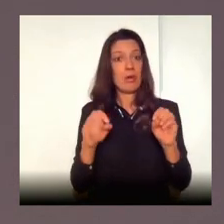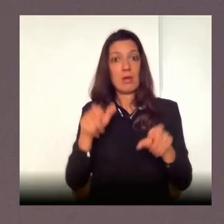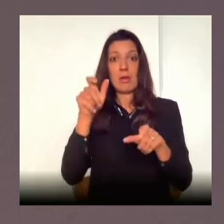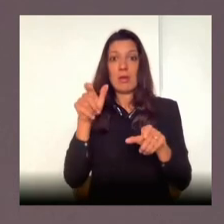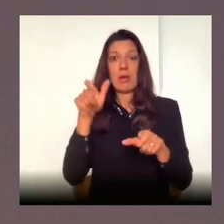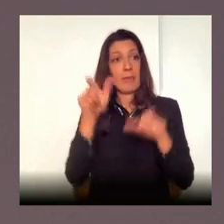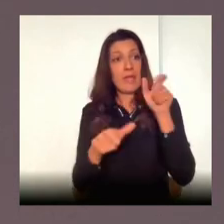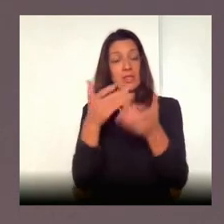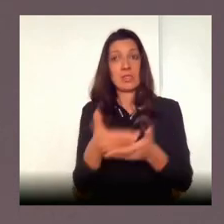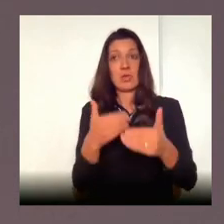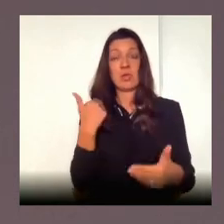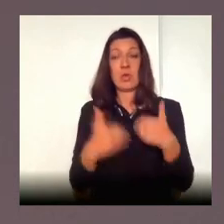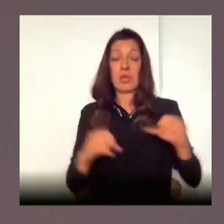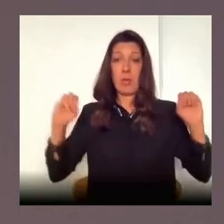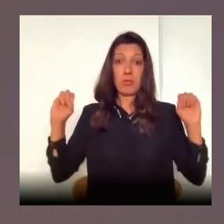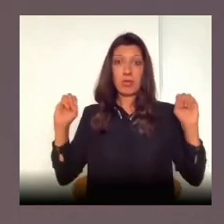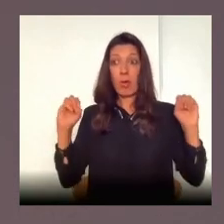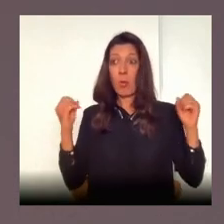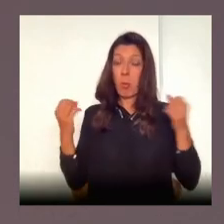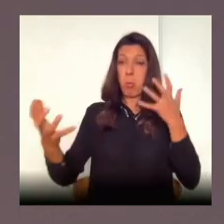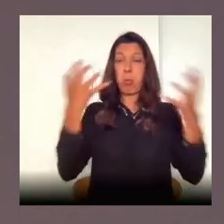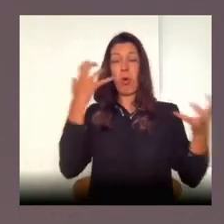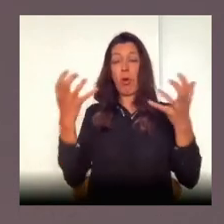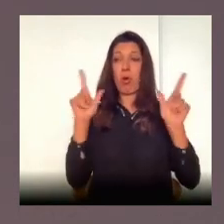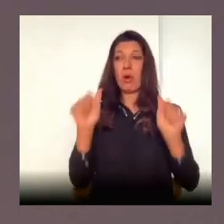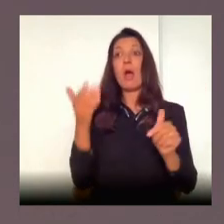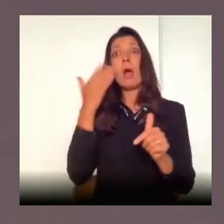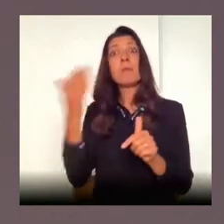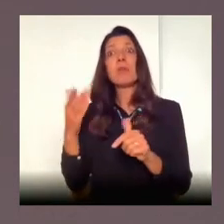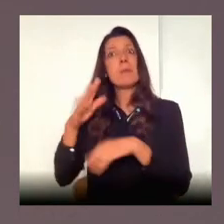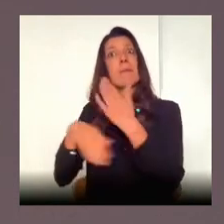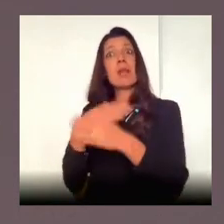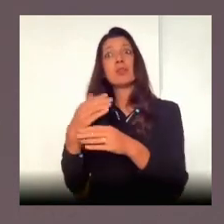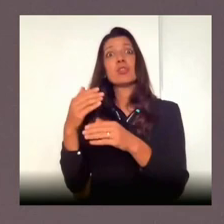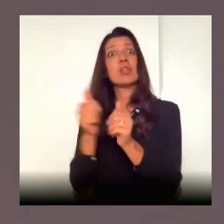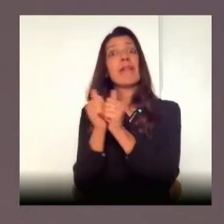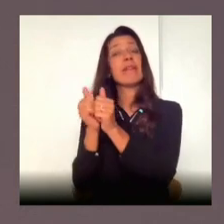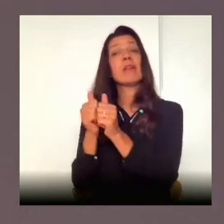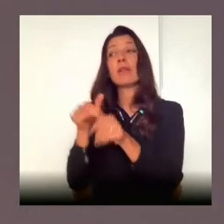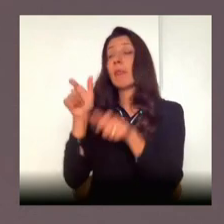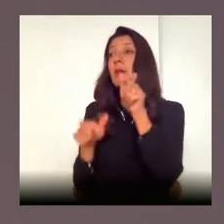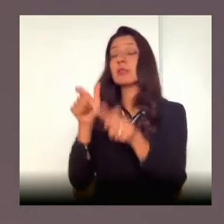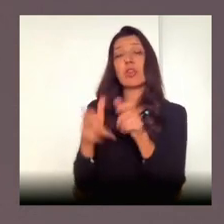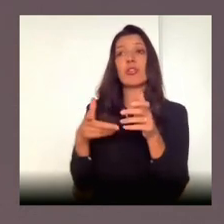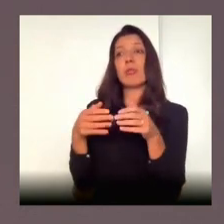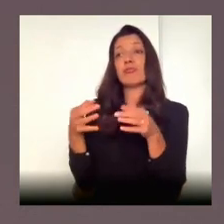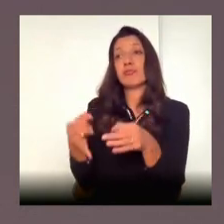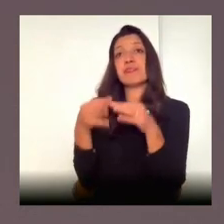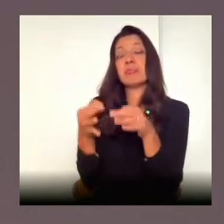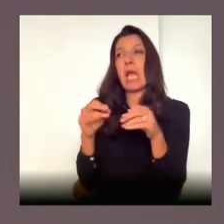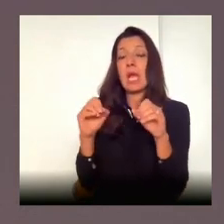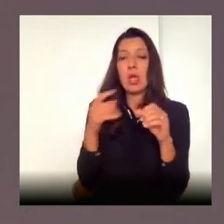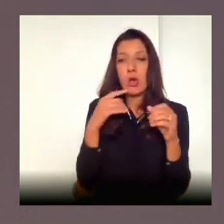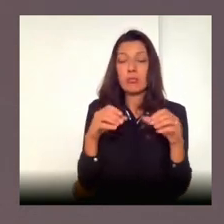le handicap qui aurait moins s'ils étaient partagés avec les Jeux olympiques, même si on pourrait dire l'inclusion est réussie. Je crois qu'aujourd'hui, nous ne sommes pas